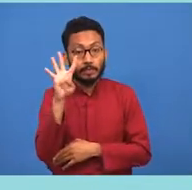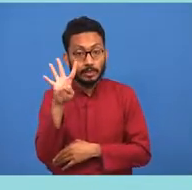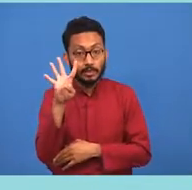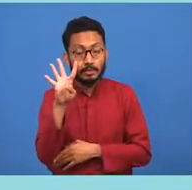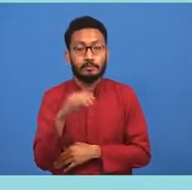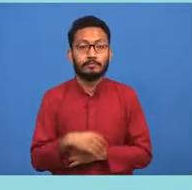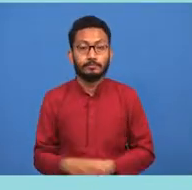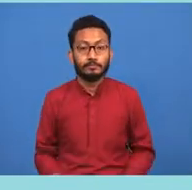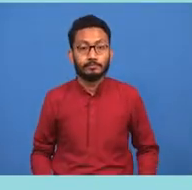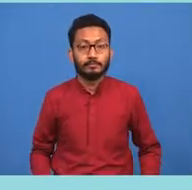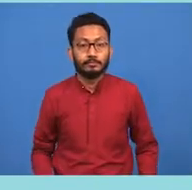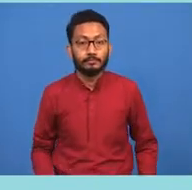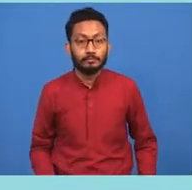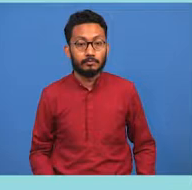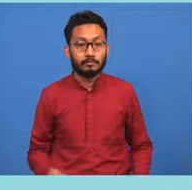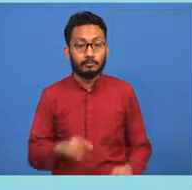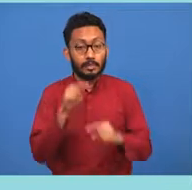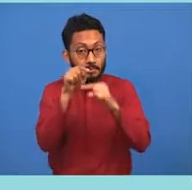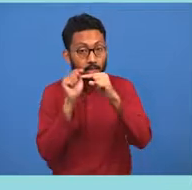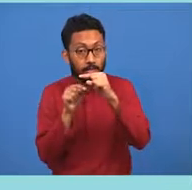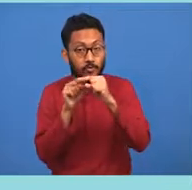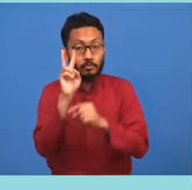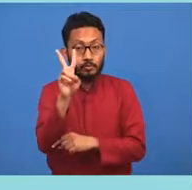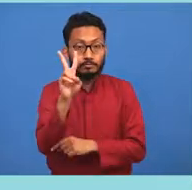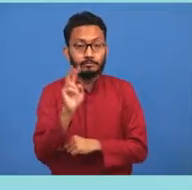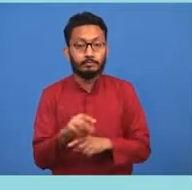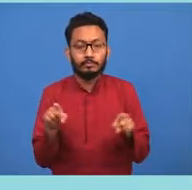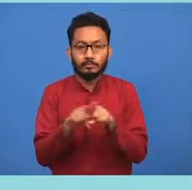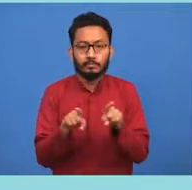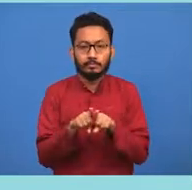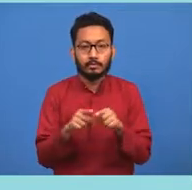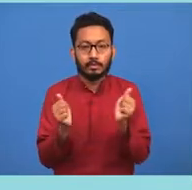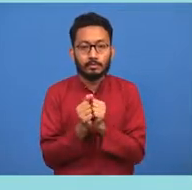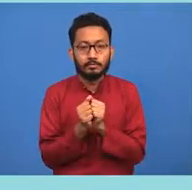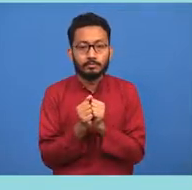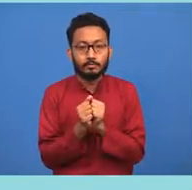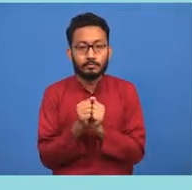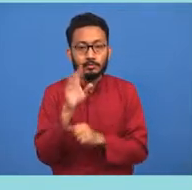28.4 darjah Celsius bahagi 2 bersamaan dengan